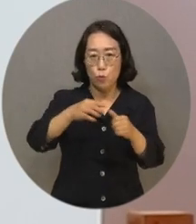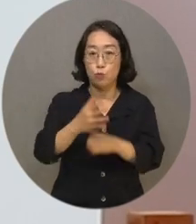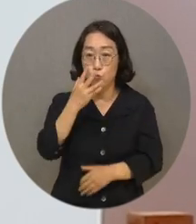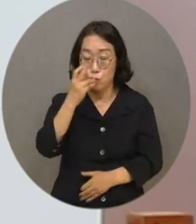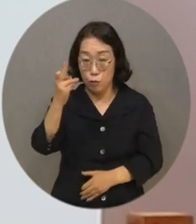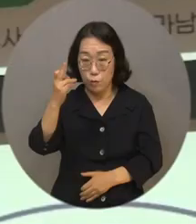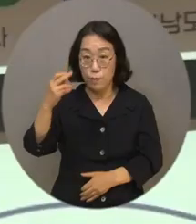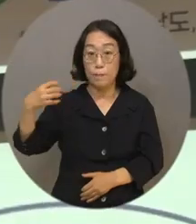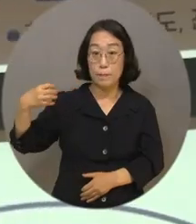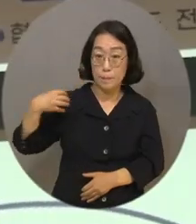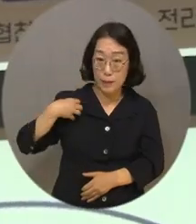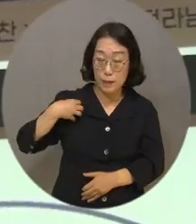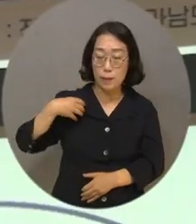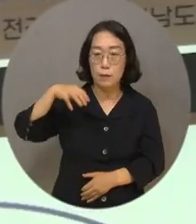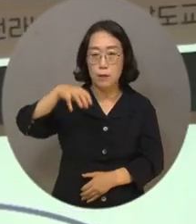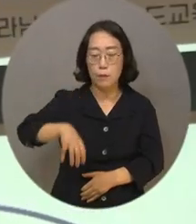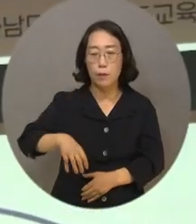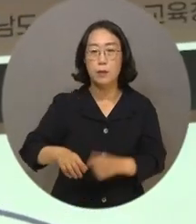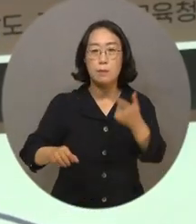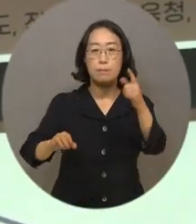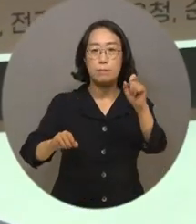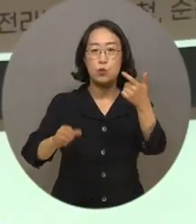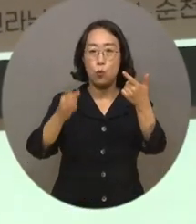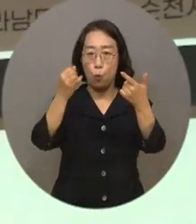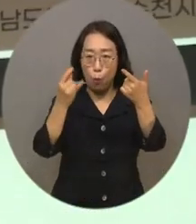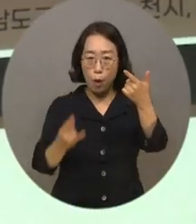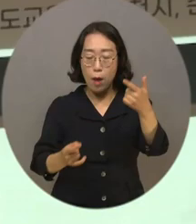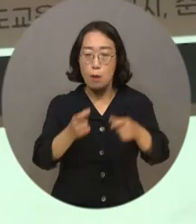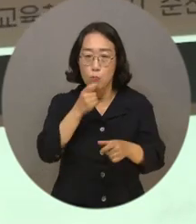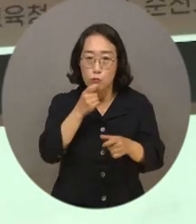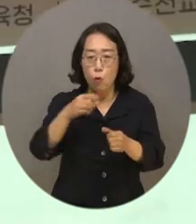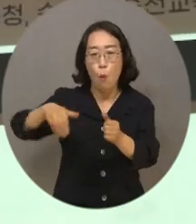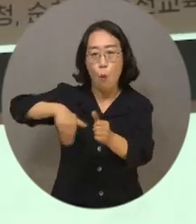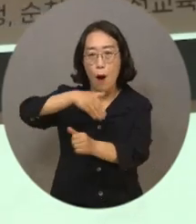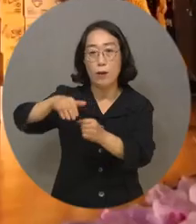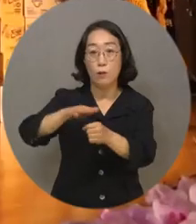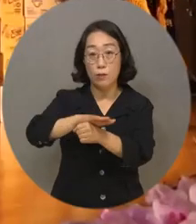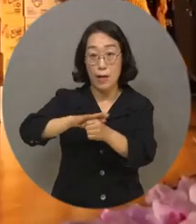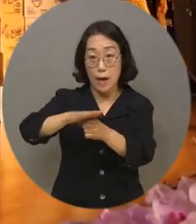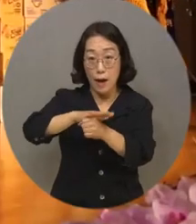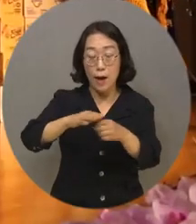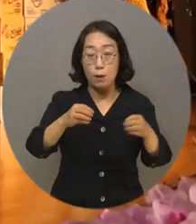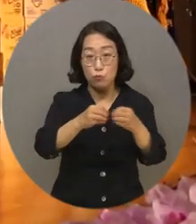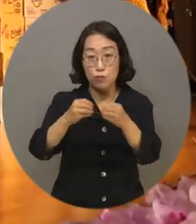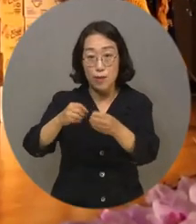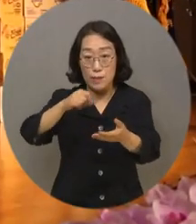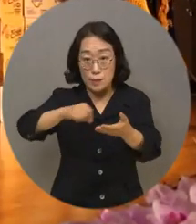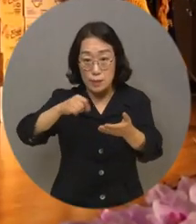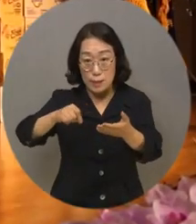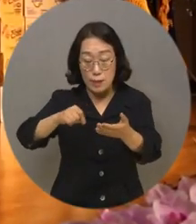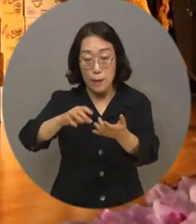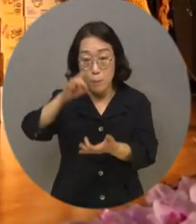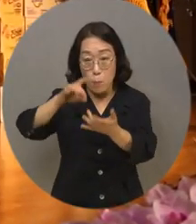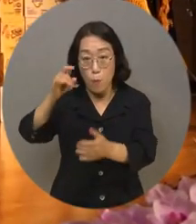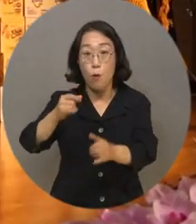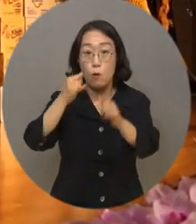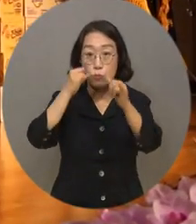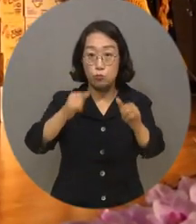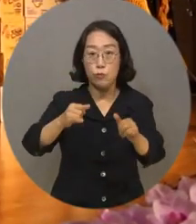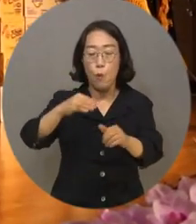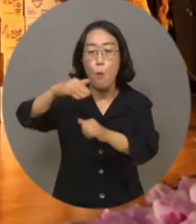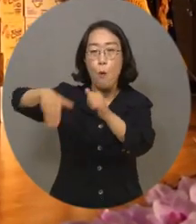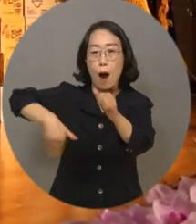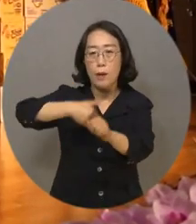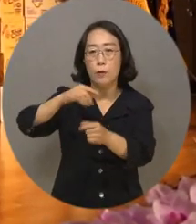지회가 주관하는 제16회 물사랑 환경사랑 글쓰기 대회가 열려 당선자 시상과 환경교육을